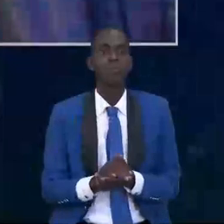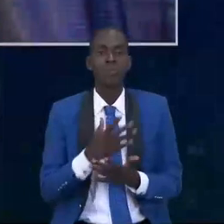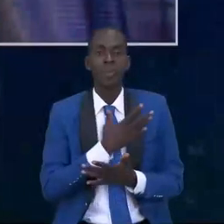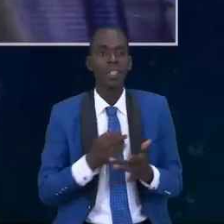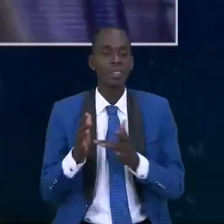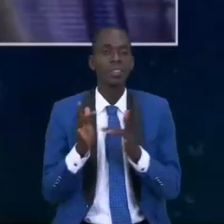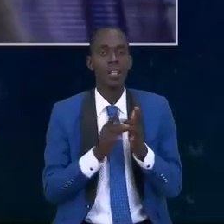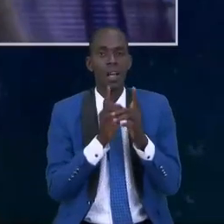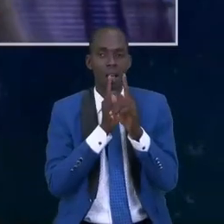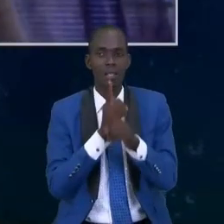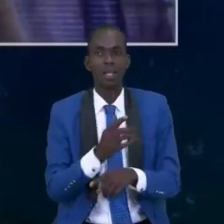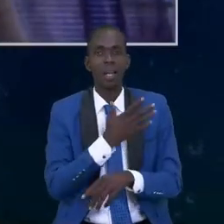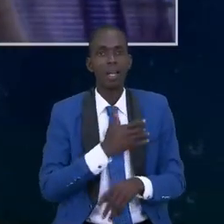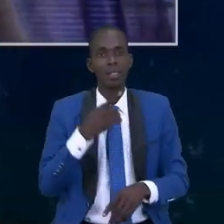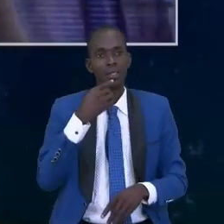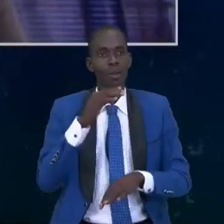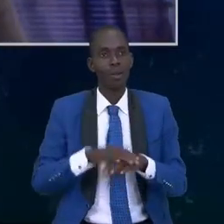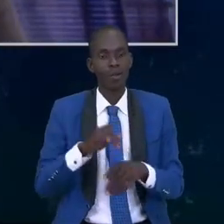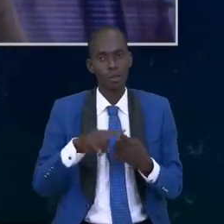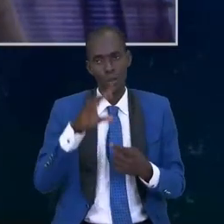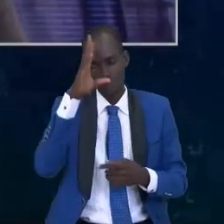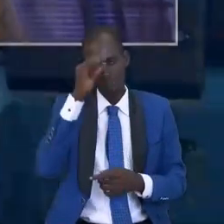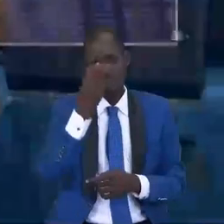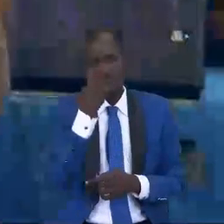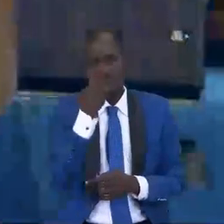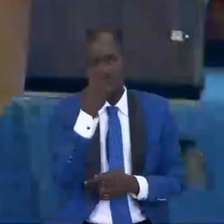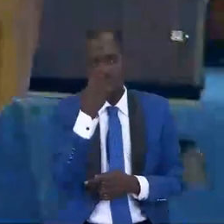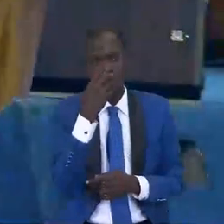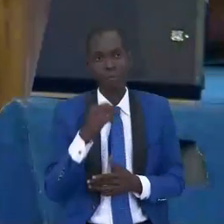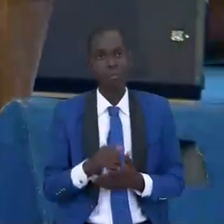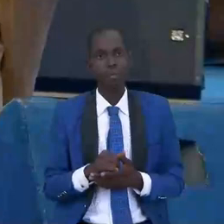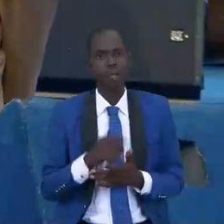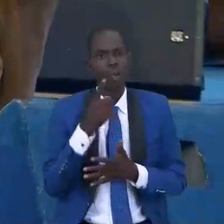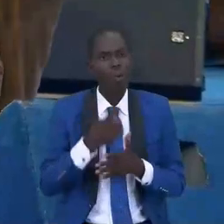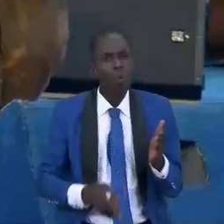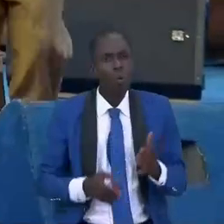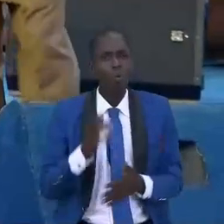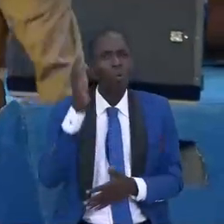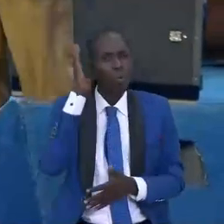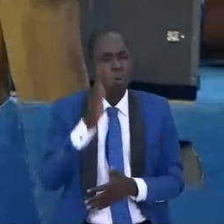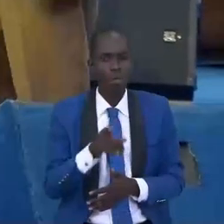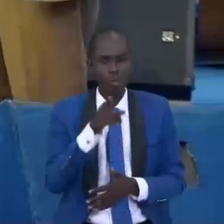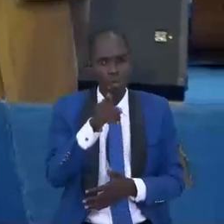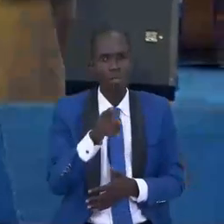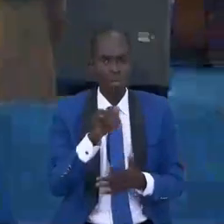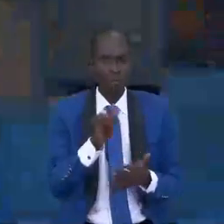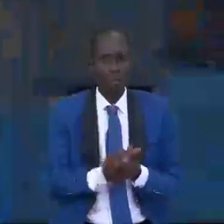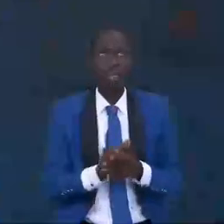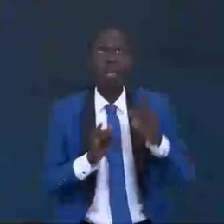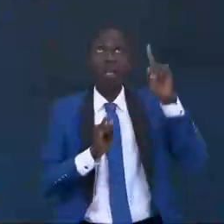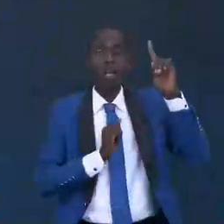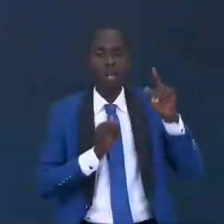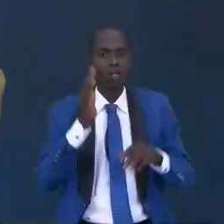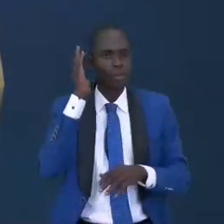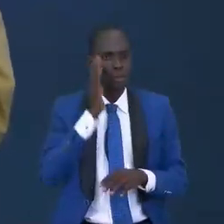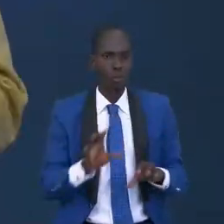51, Jésus prenant la parole, lui dit, « Que veux-tu